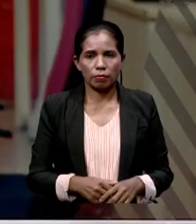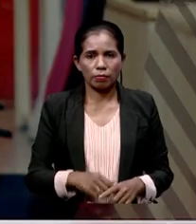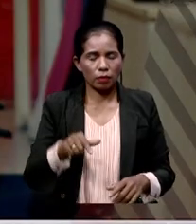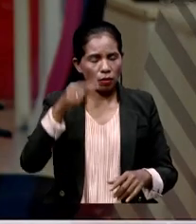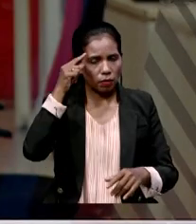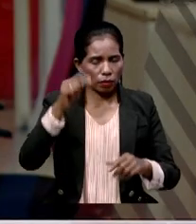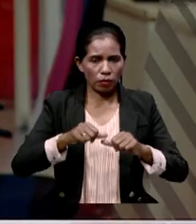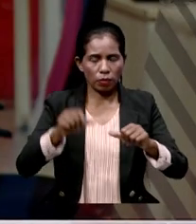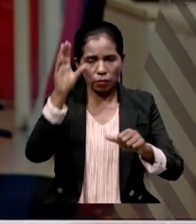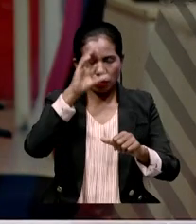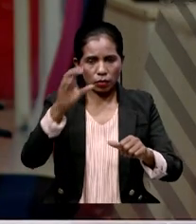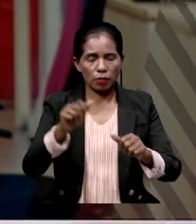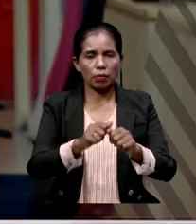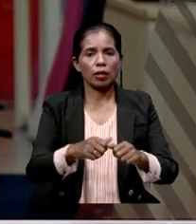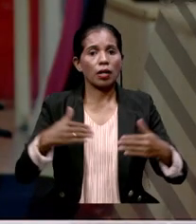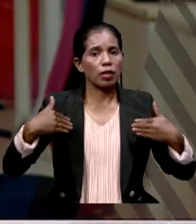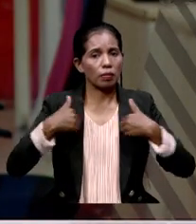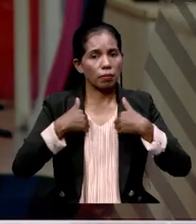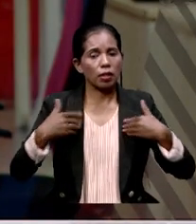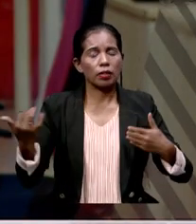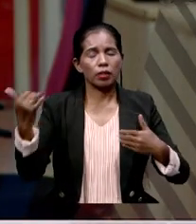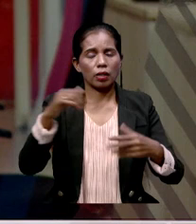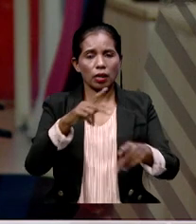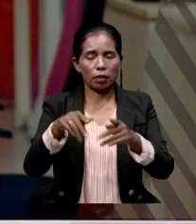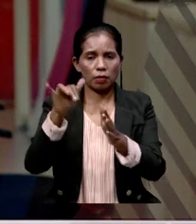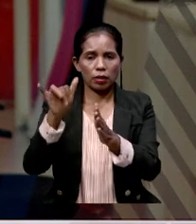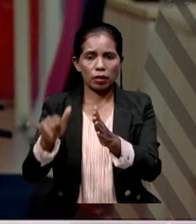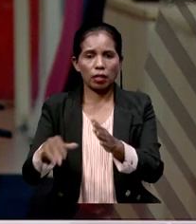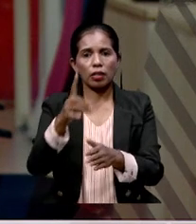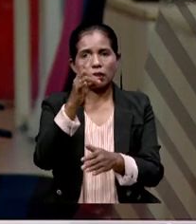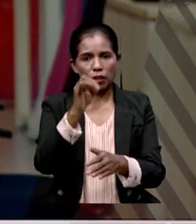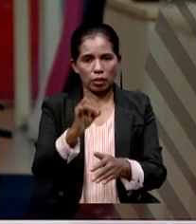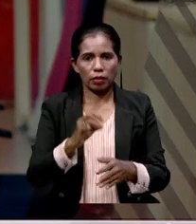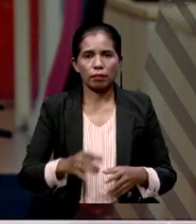Governo se continua a buscar animal sirene be comunidade aqui e a cidade dele.